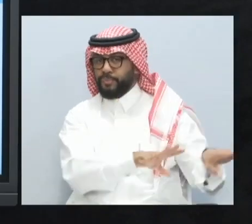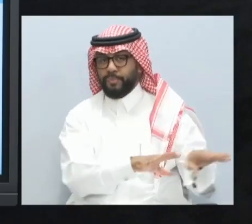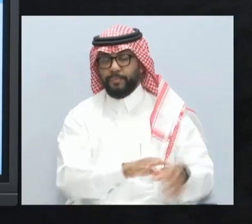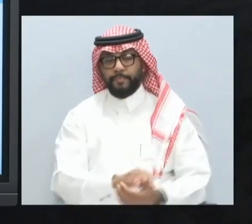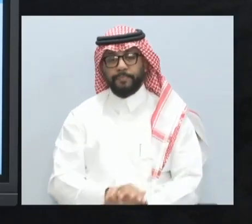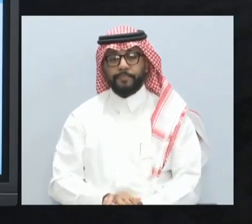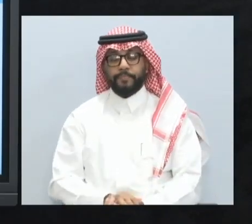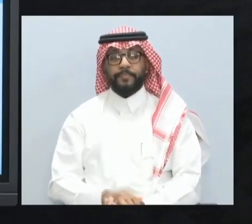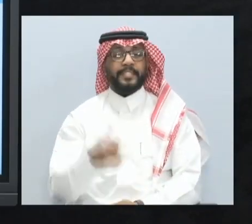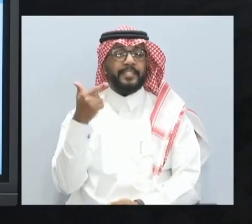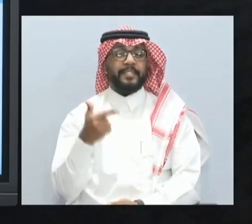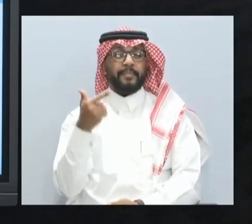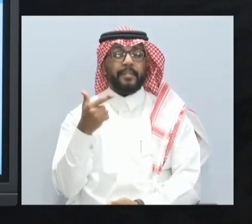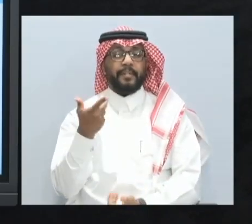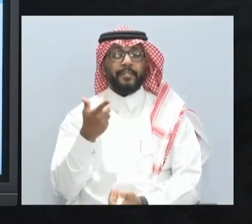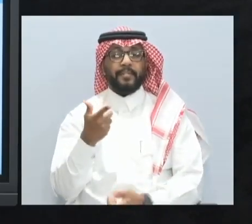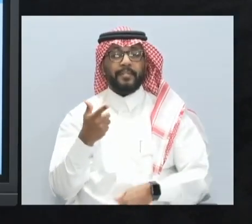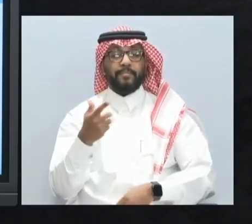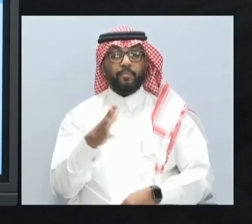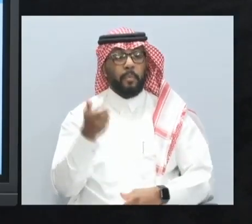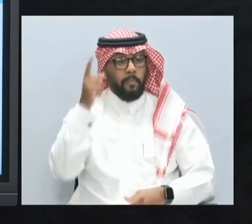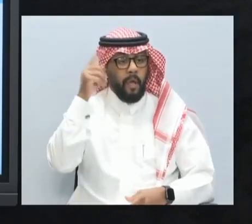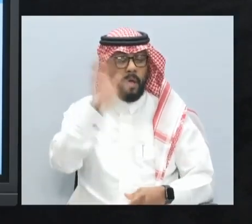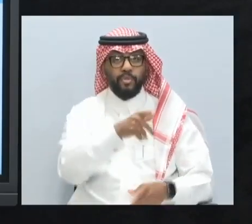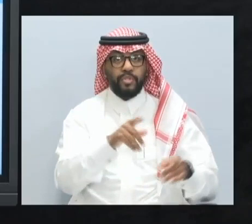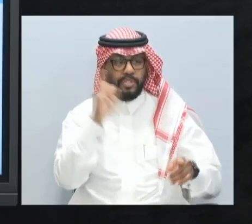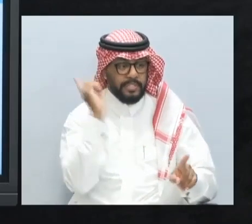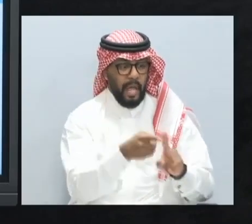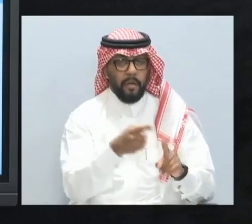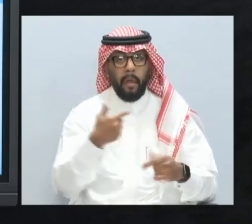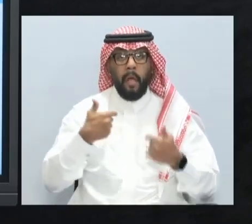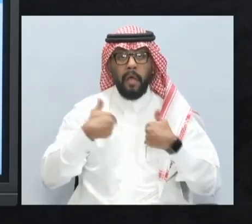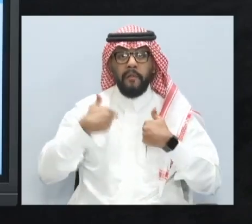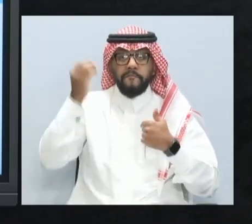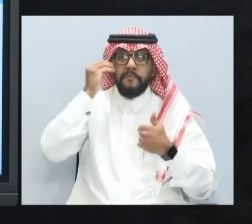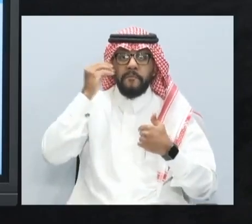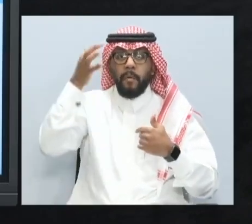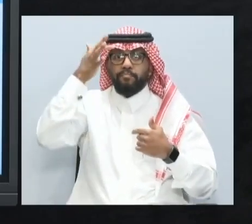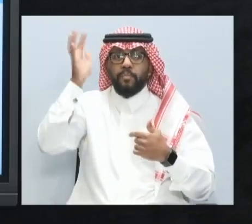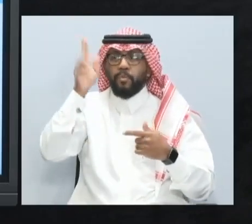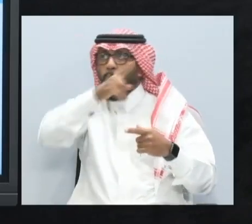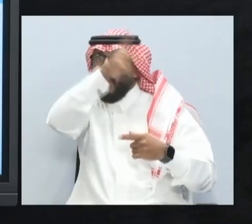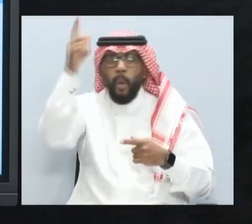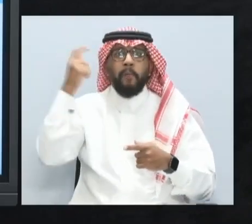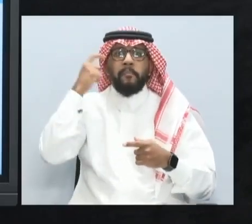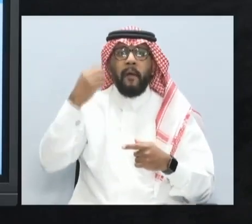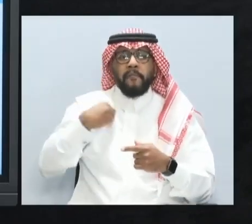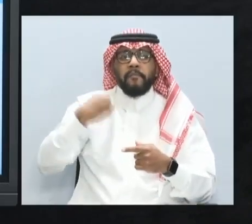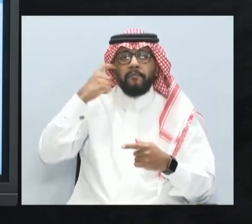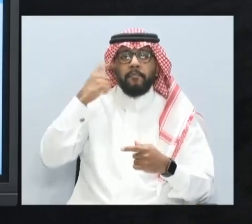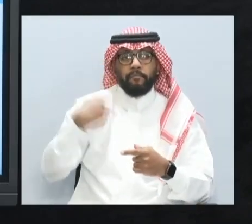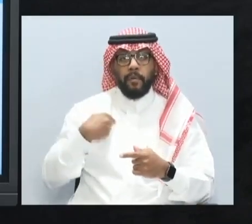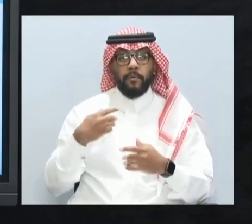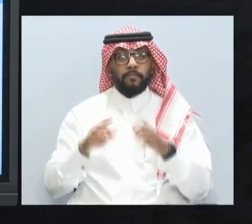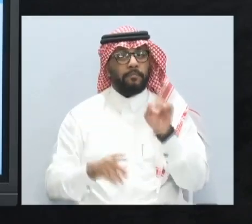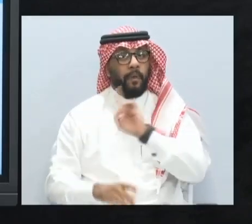يدعي لنفسه او لشياطين علم الغيب ومن ادعى علم الغيب فقد كفر لان علم الغيب